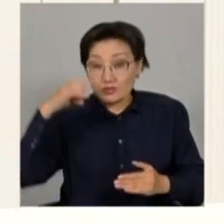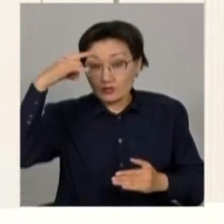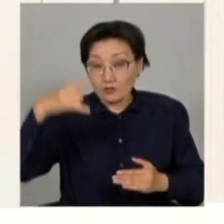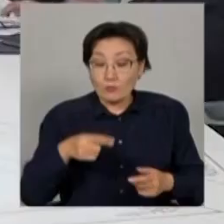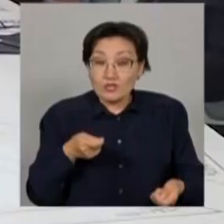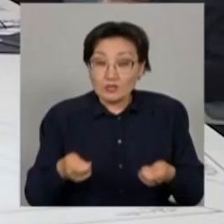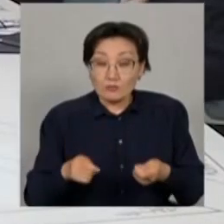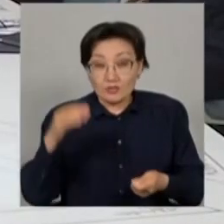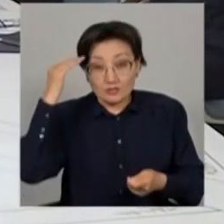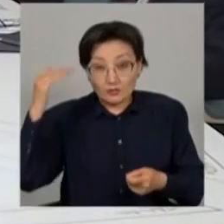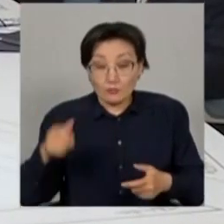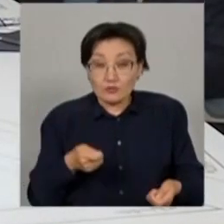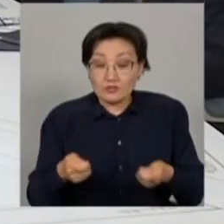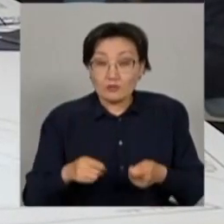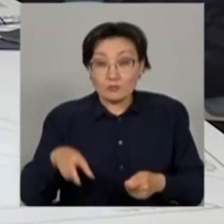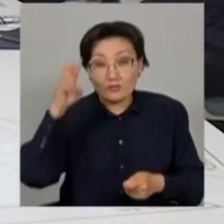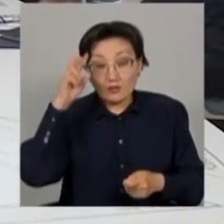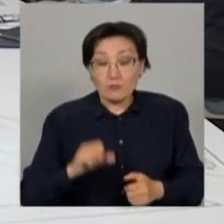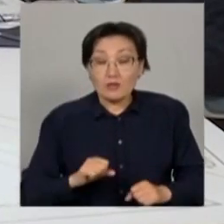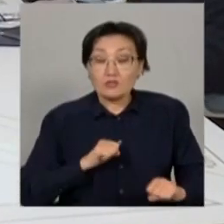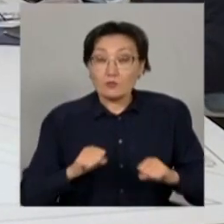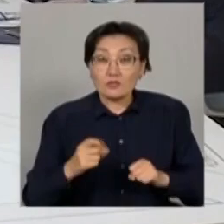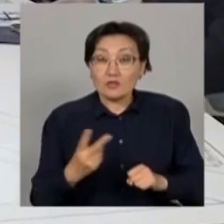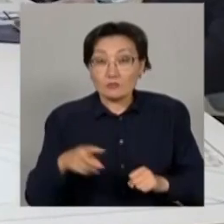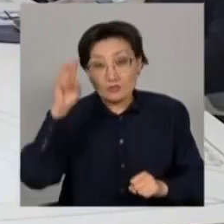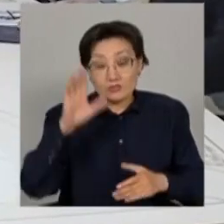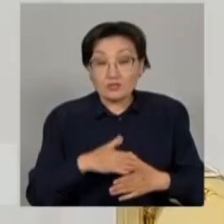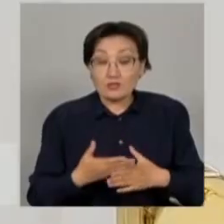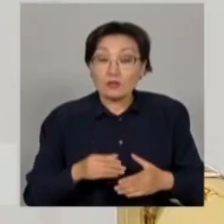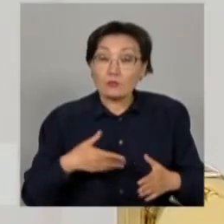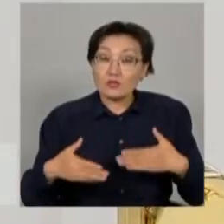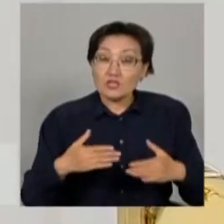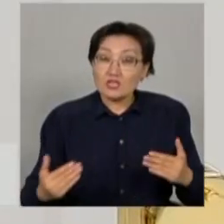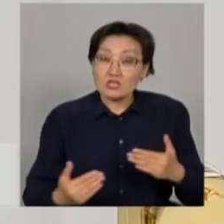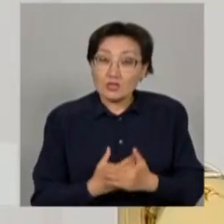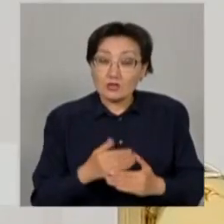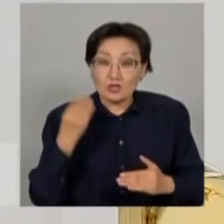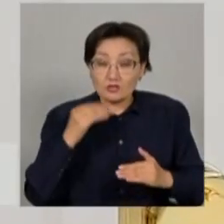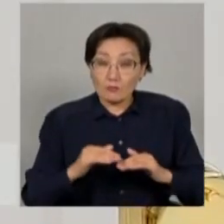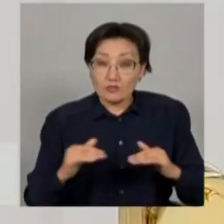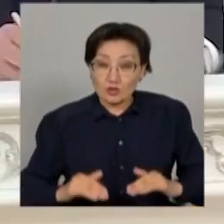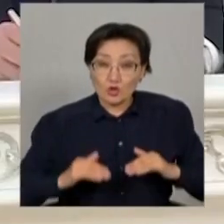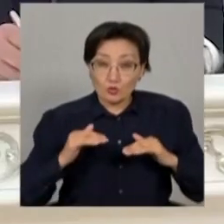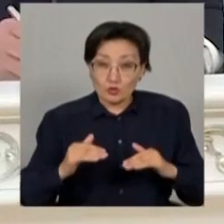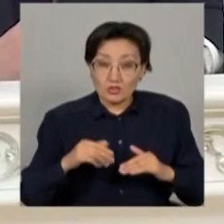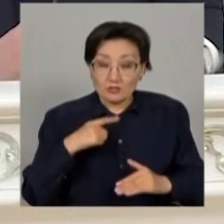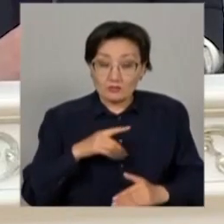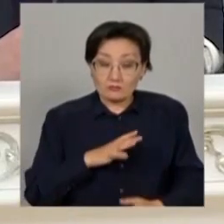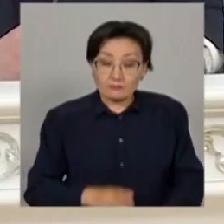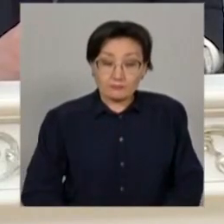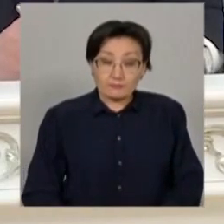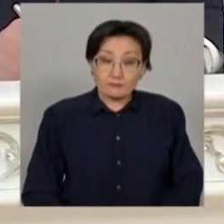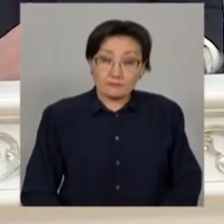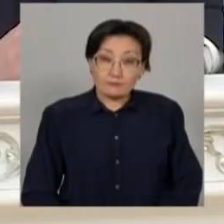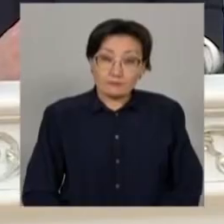Қазақстан басшысы Тәжікстан президентінің мемлекеттік сапары екі елдің арасындағы қарым-қатынасты жаңа сапалы деңгейге көтеретінін айтты.